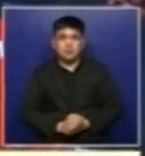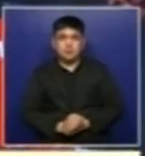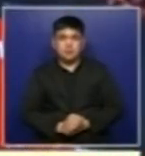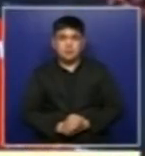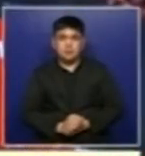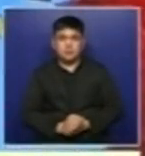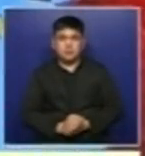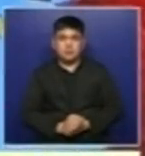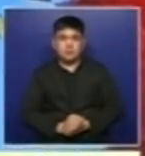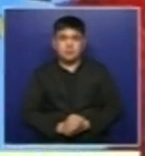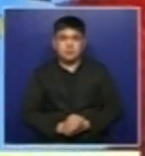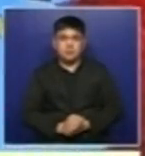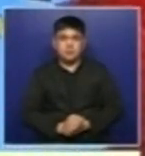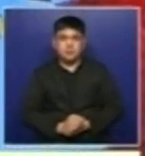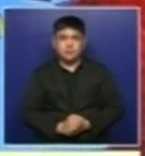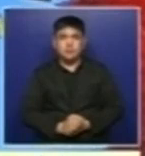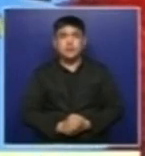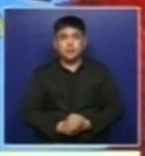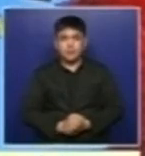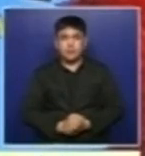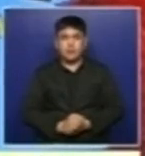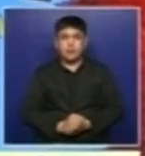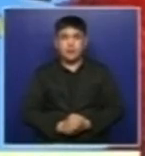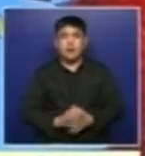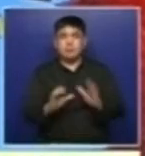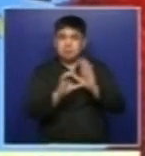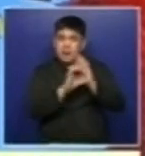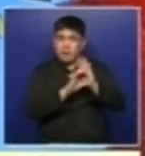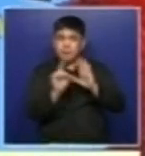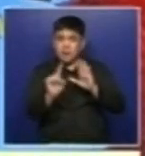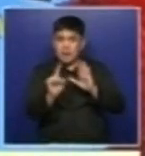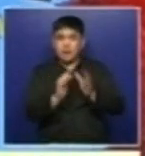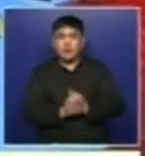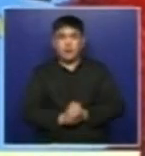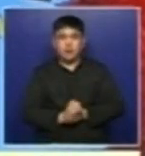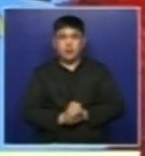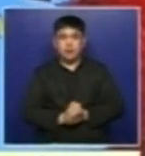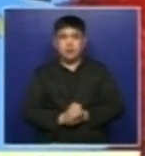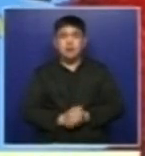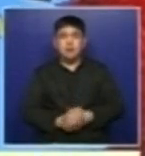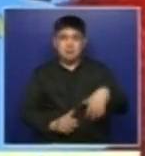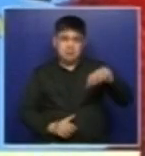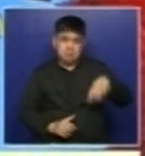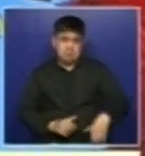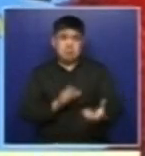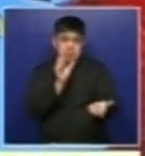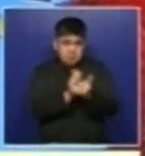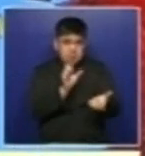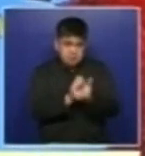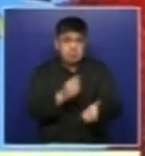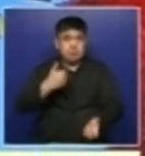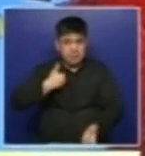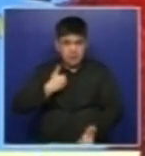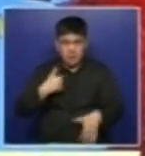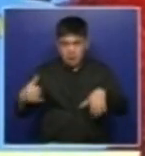นี่นะครับรูปถัดไปครับนี่นะครับคือแผนผังครับว่าตรงนี้นะคือบ่อนการพนันนะครับมีทางเข้าท